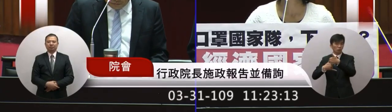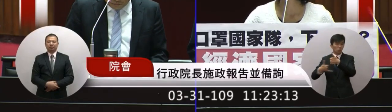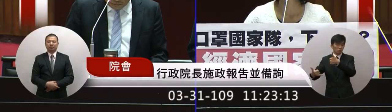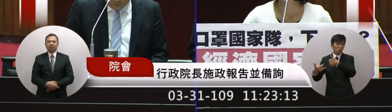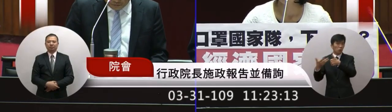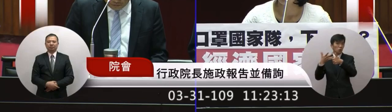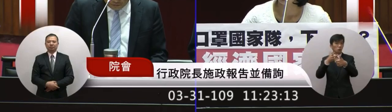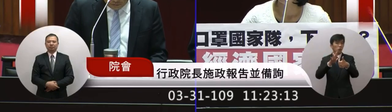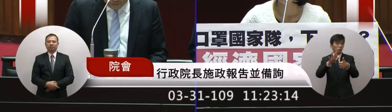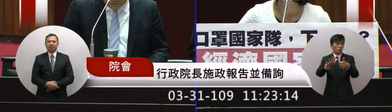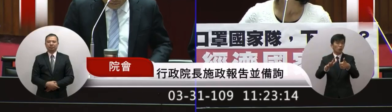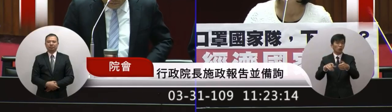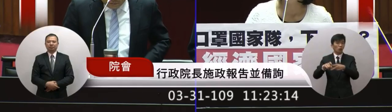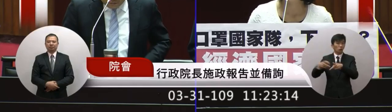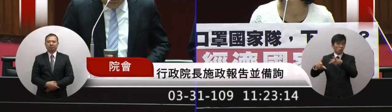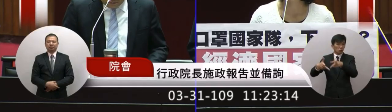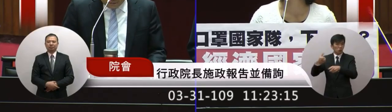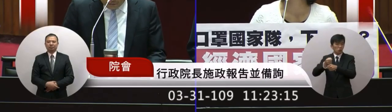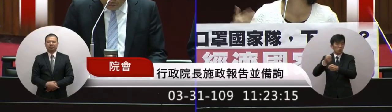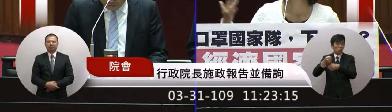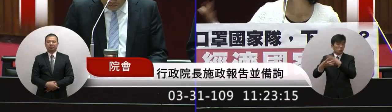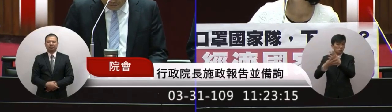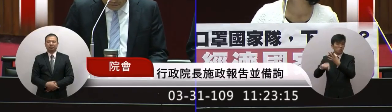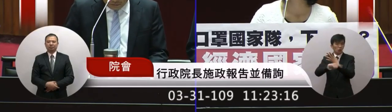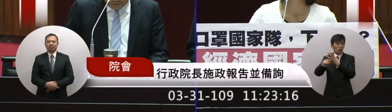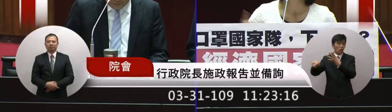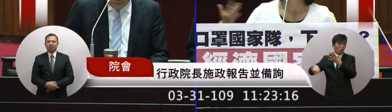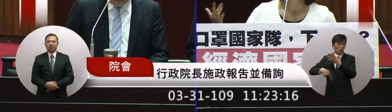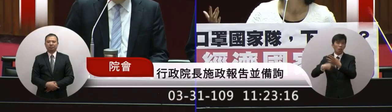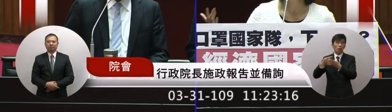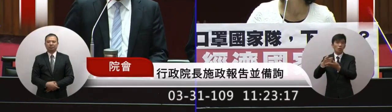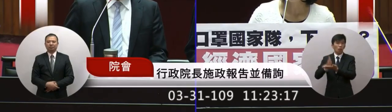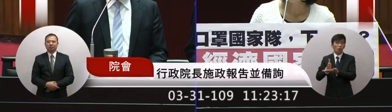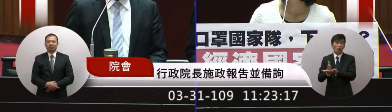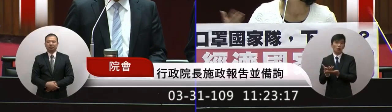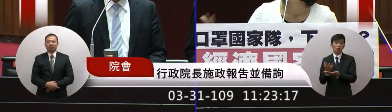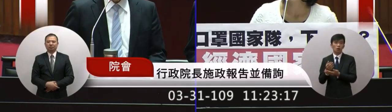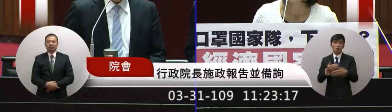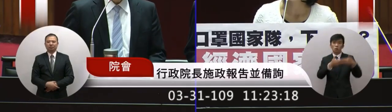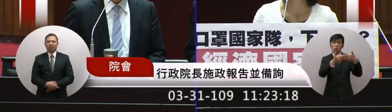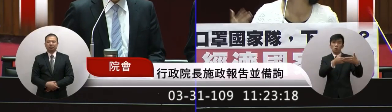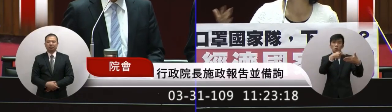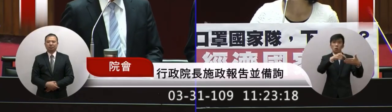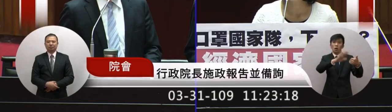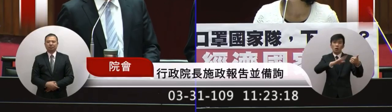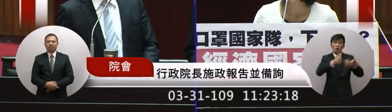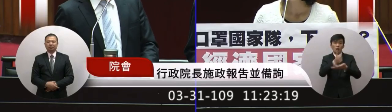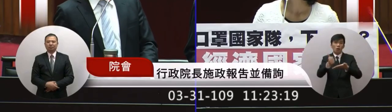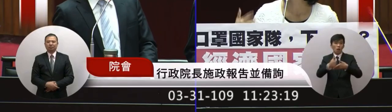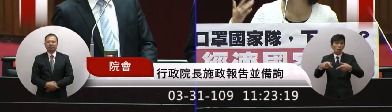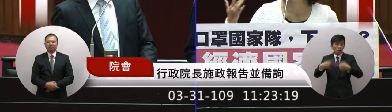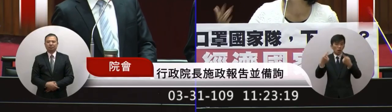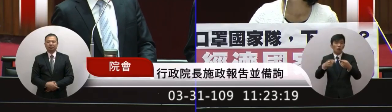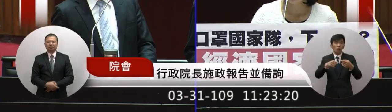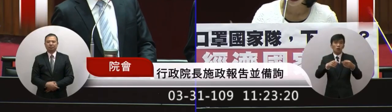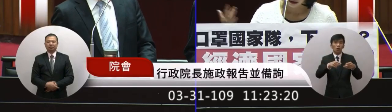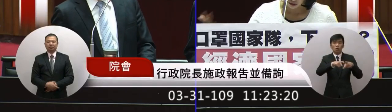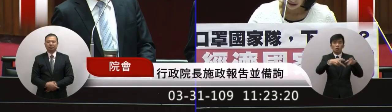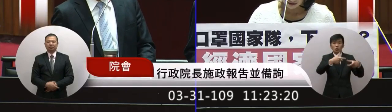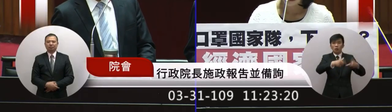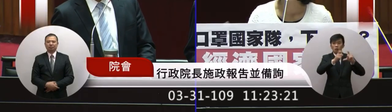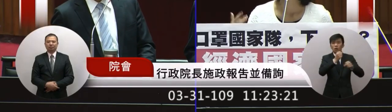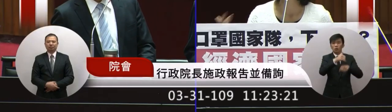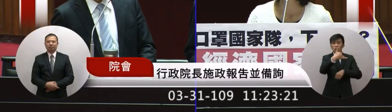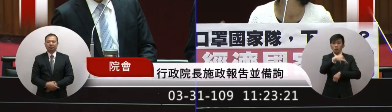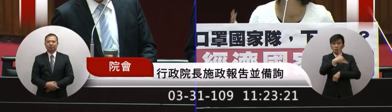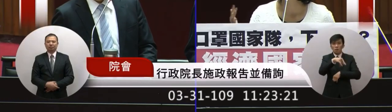提到，就是制造业的部分停摆了，因为跟中国有关的供应链可能断裂或没有开工，所以我们的制造业也